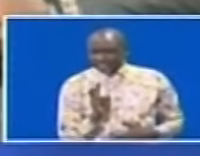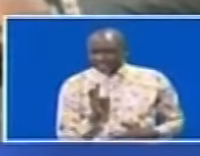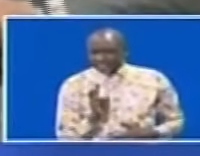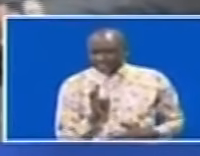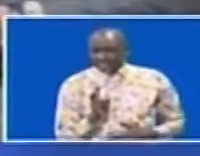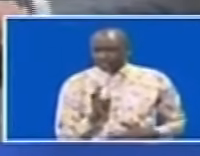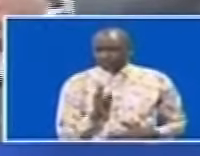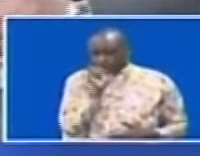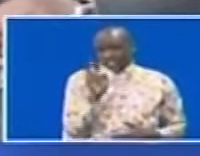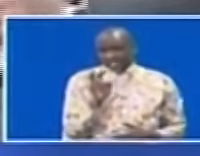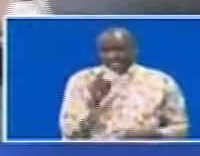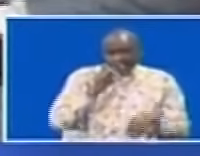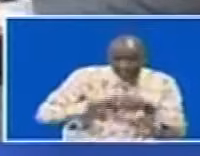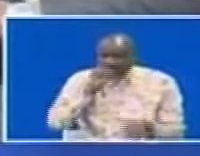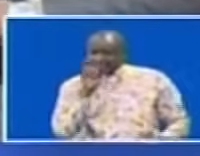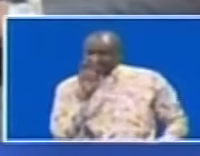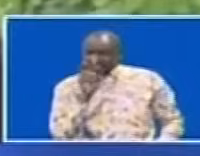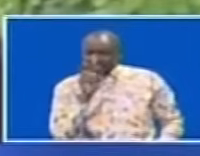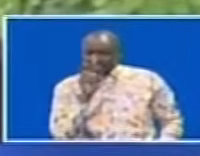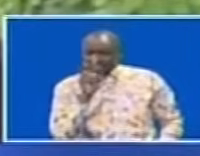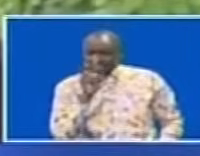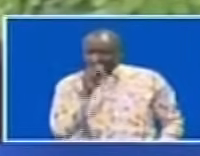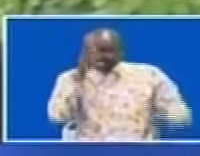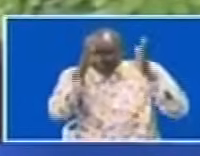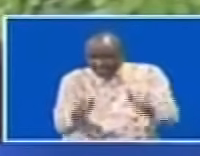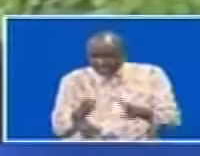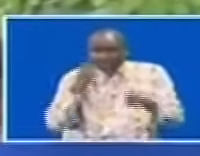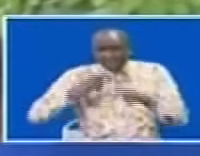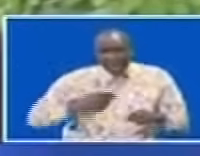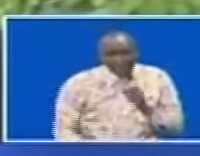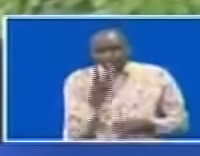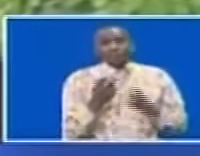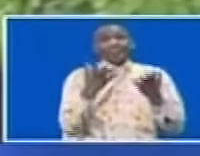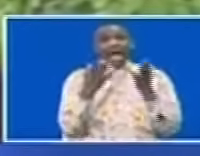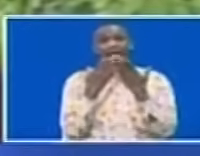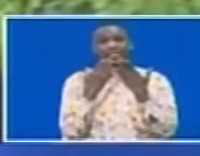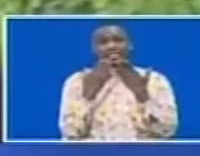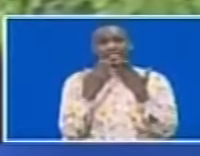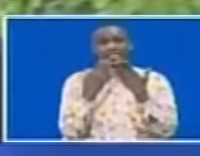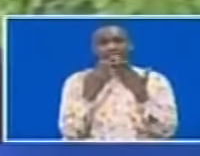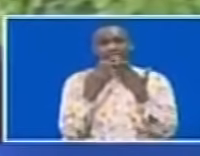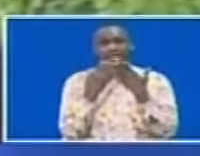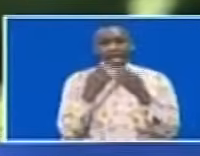Yani, sasa nikaona, hii jamaa ametaja jina langu sasa.